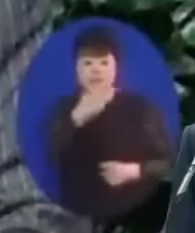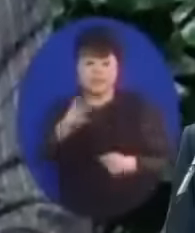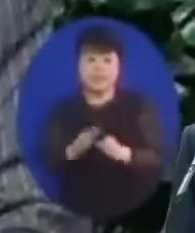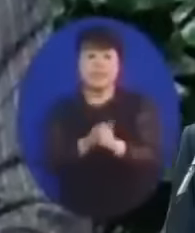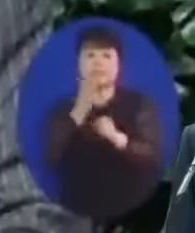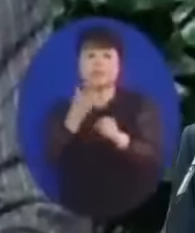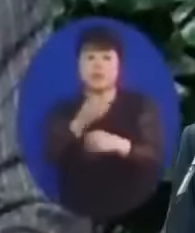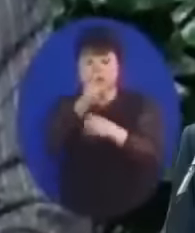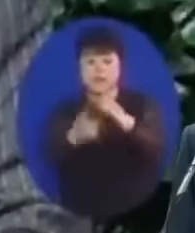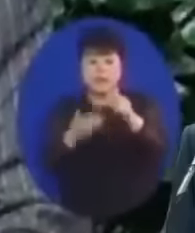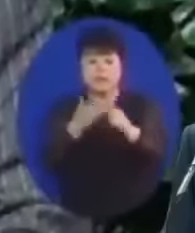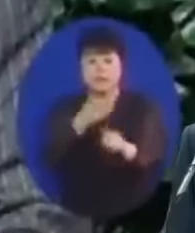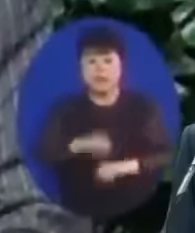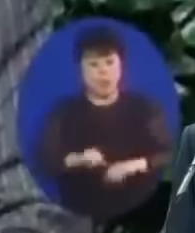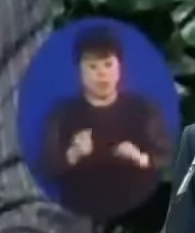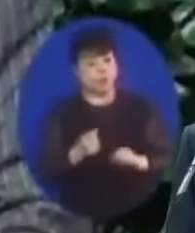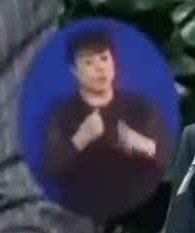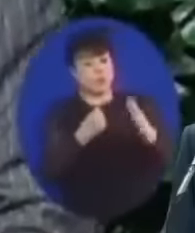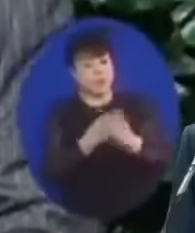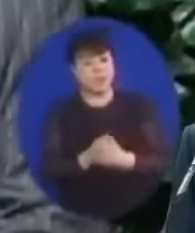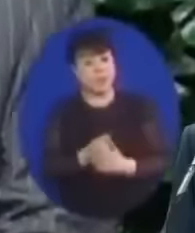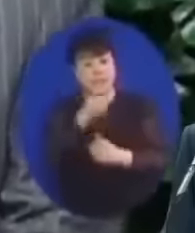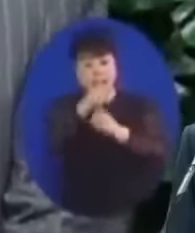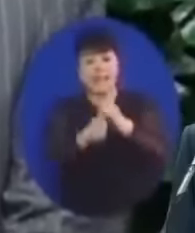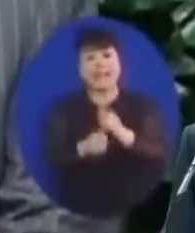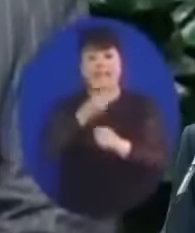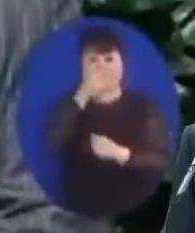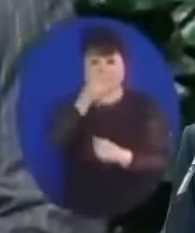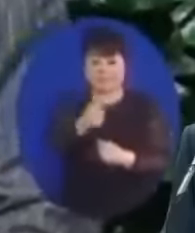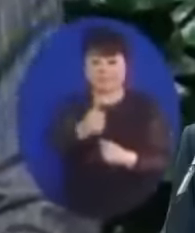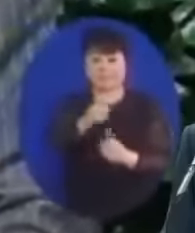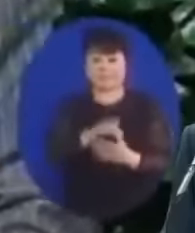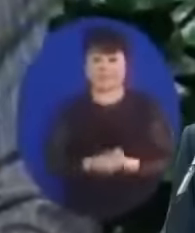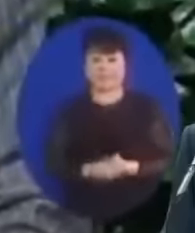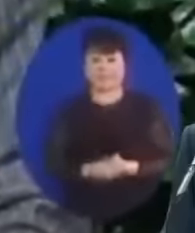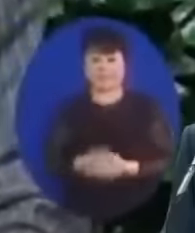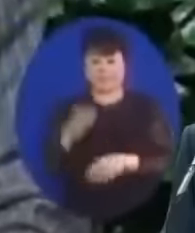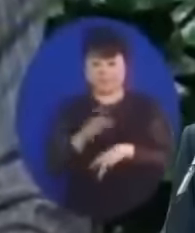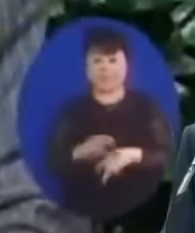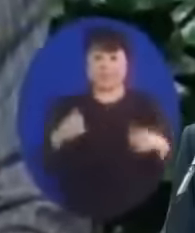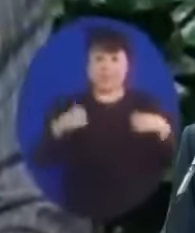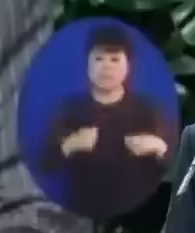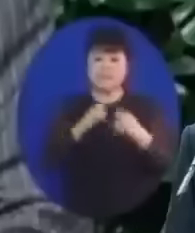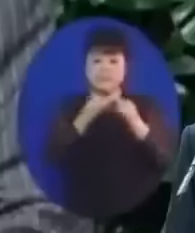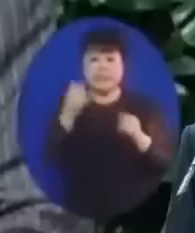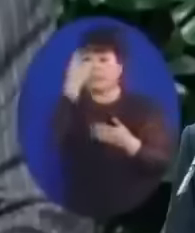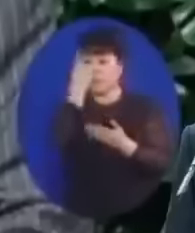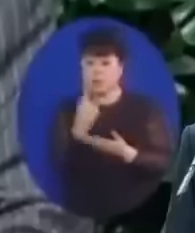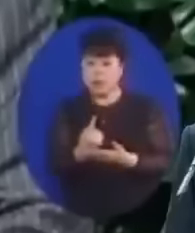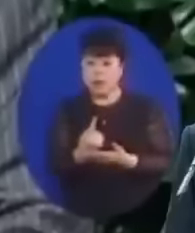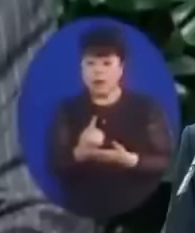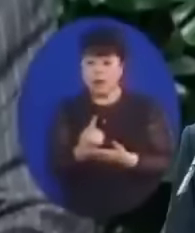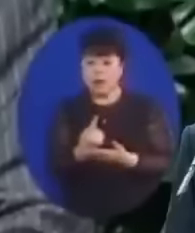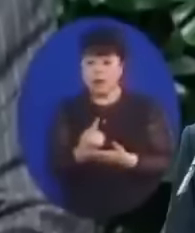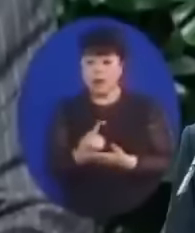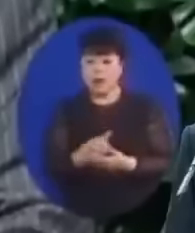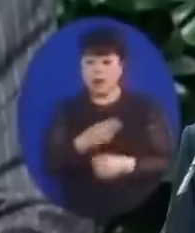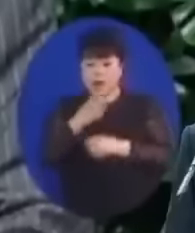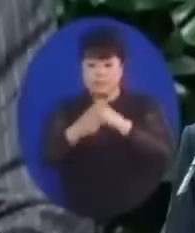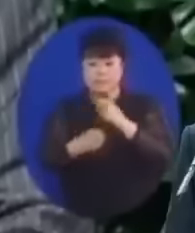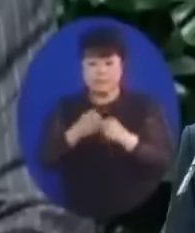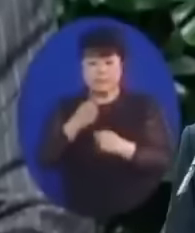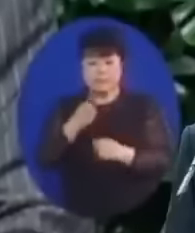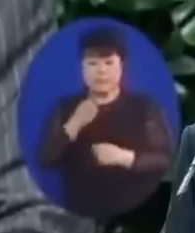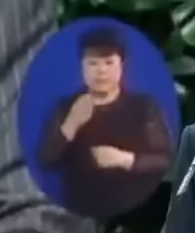사랑하고 하나님께 얼마나 복종했던지 하나님이 육신을 입은 사람으로 오셔서 33년